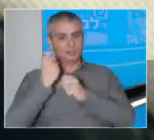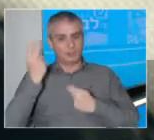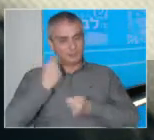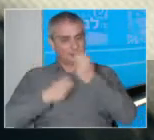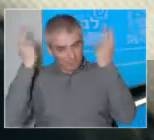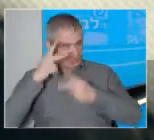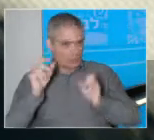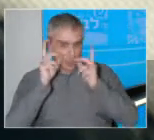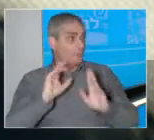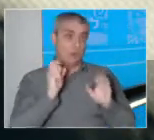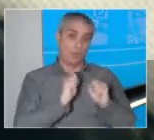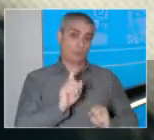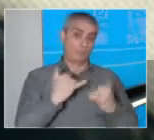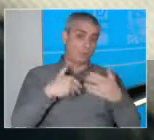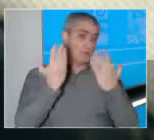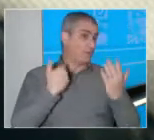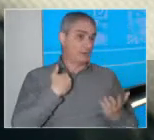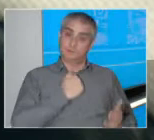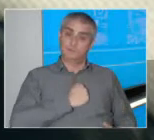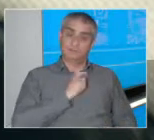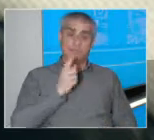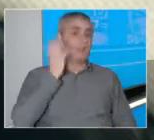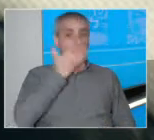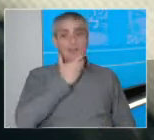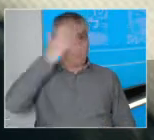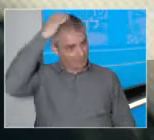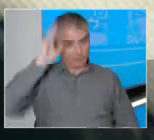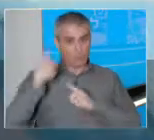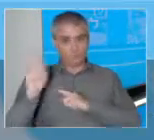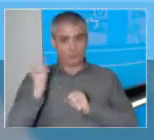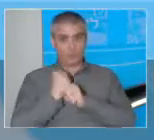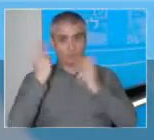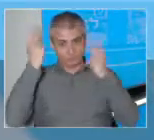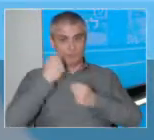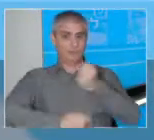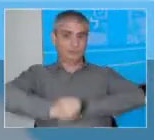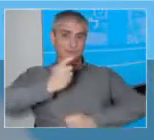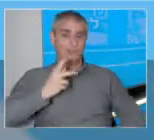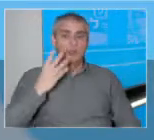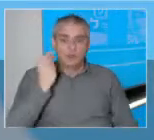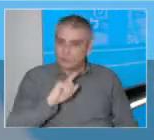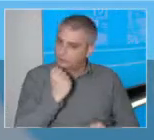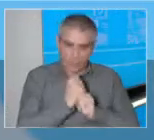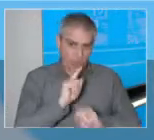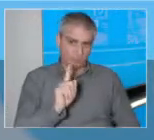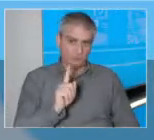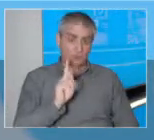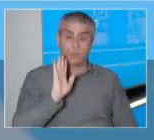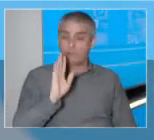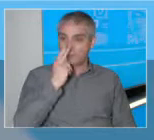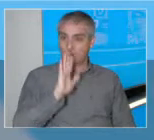זה ממש לא פלא. אני לא בטוח הבוקר הזה מי מצטער יותר, מנדלבליט או הוא שלא הלכו לעסקת טיעון. לא, לא, טוב שלא הלכו לעסקת טיעון, אבל